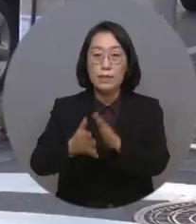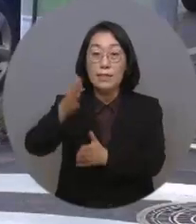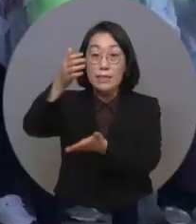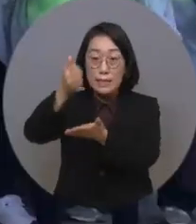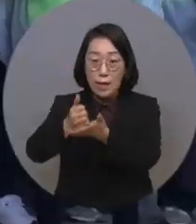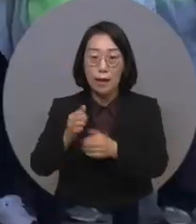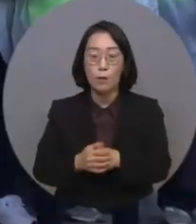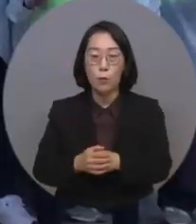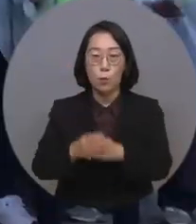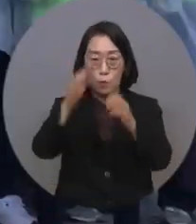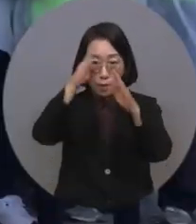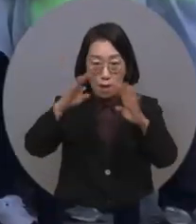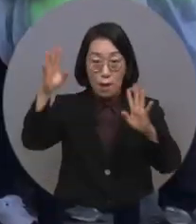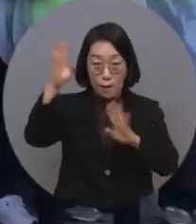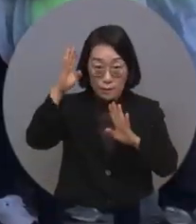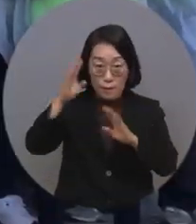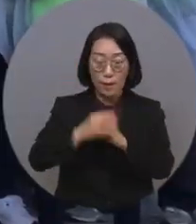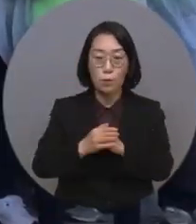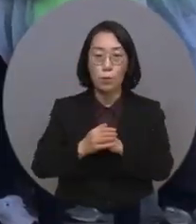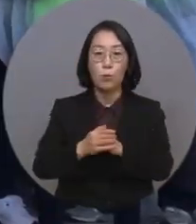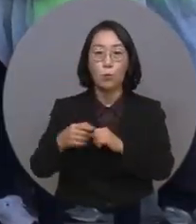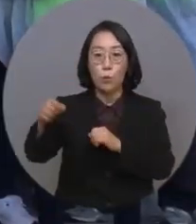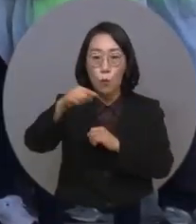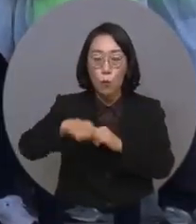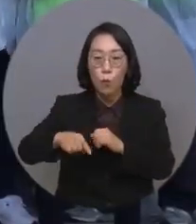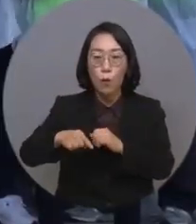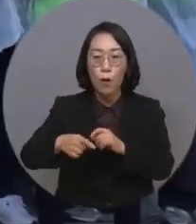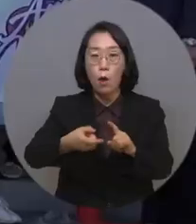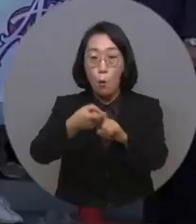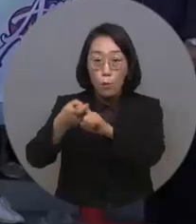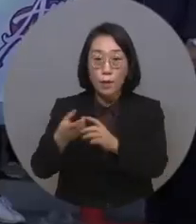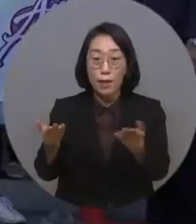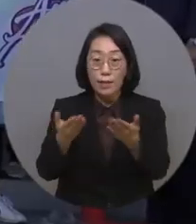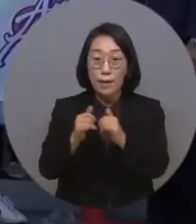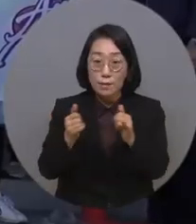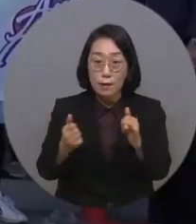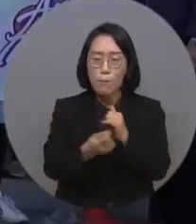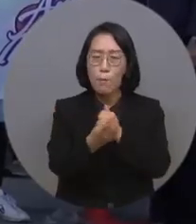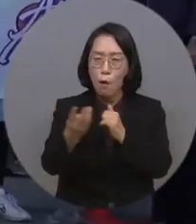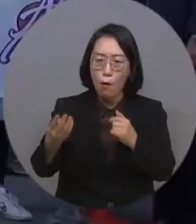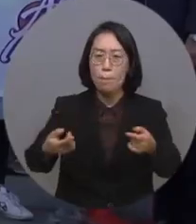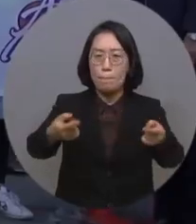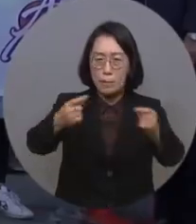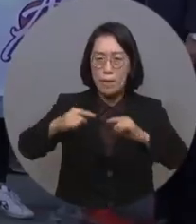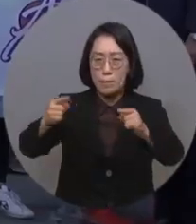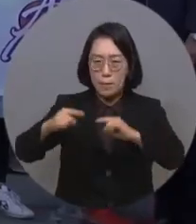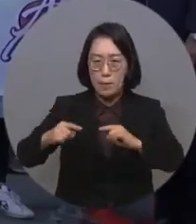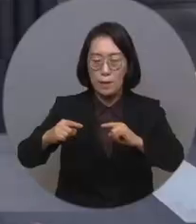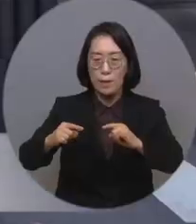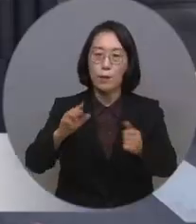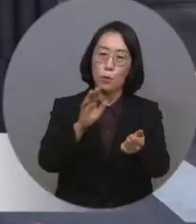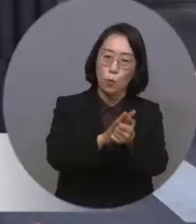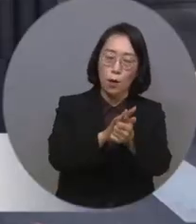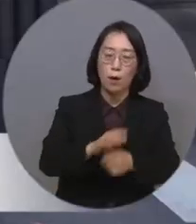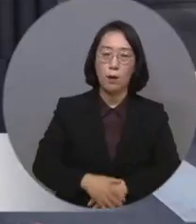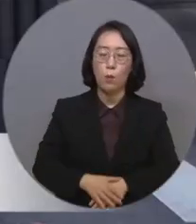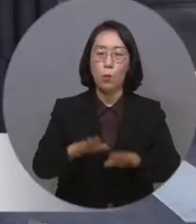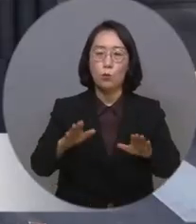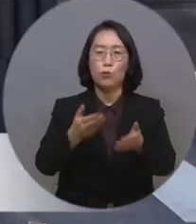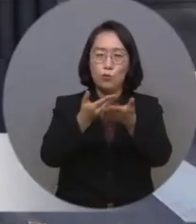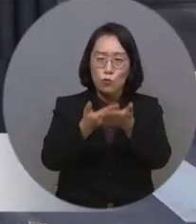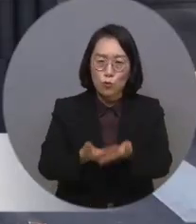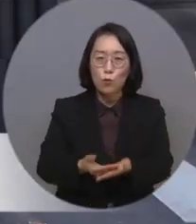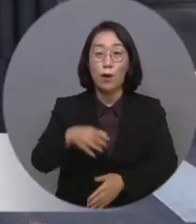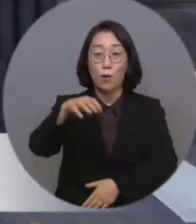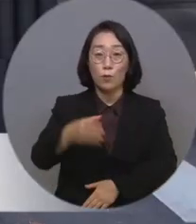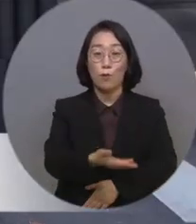선문대학교 자원봉사단체 아산시 시설공단 노동조합 임원들이 함께 참석했습니다 오늘 뜻깊은 자리